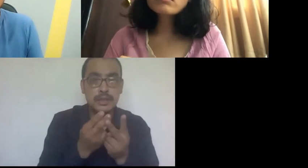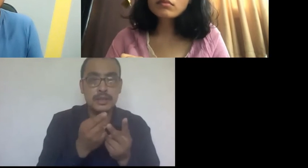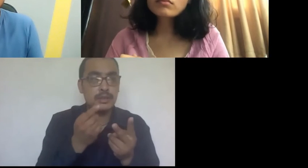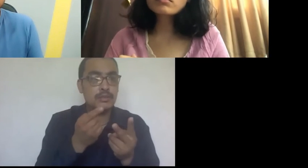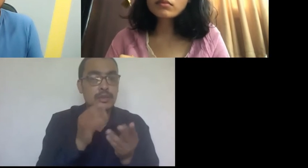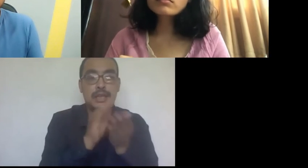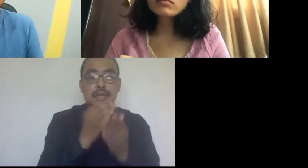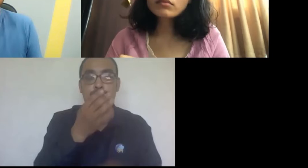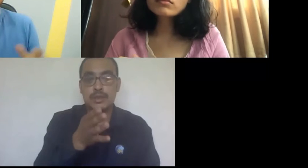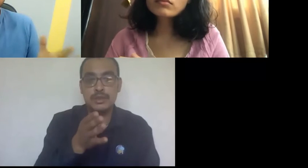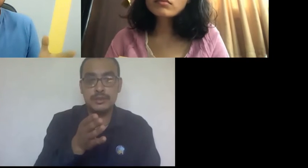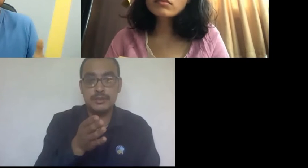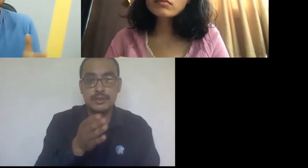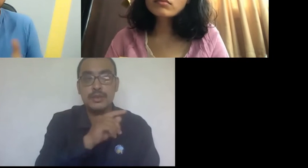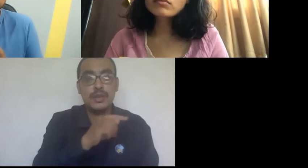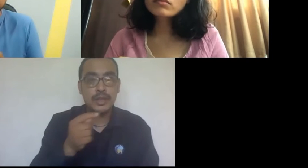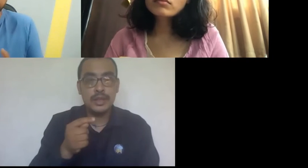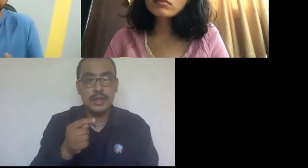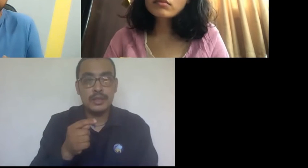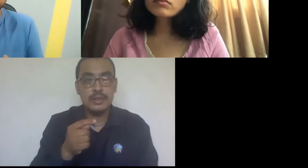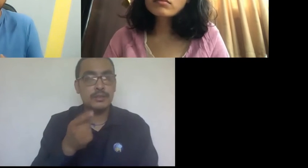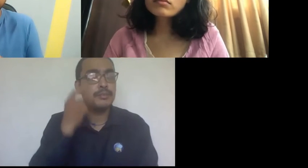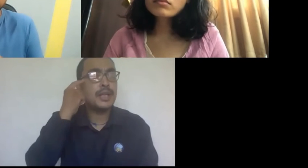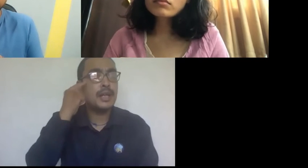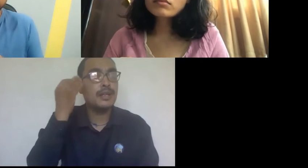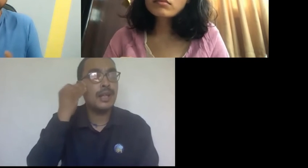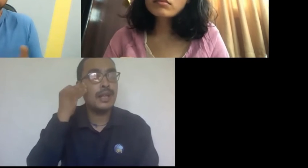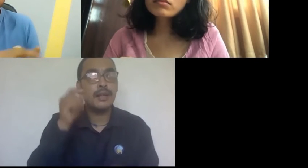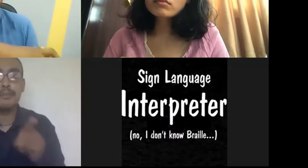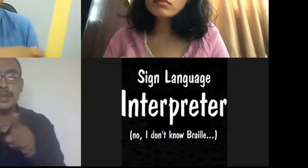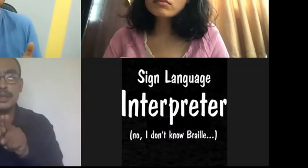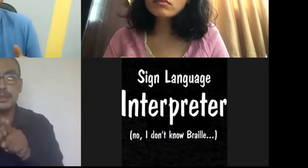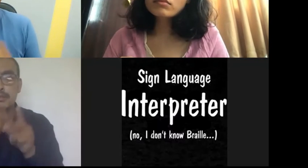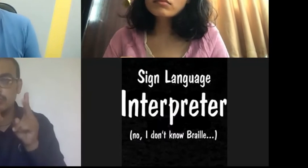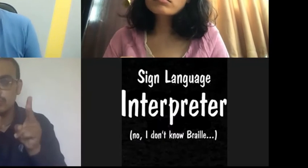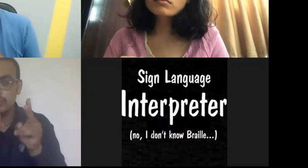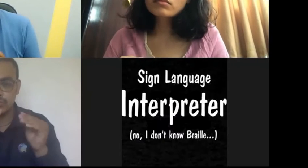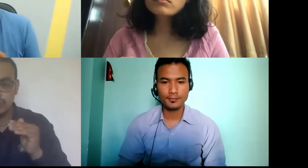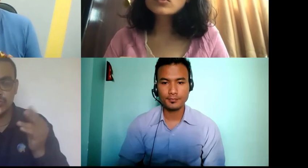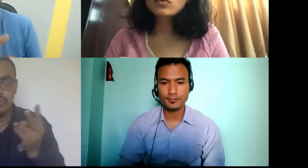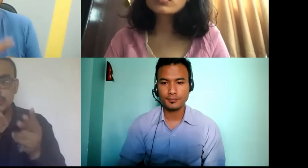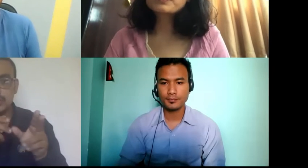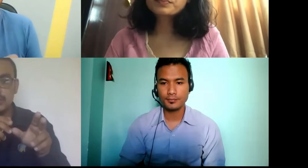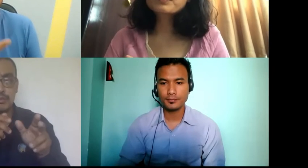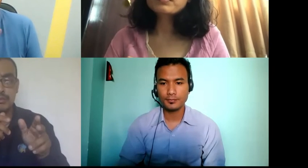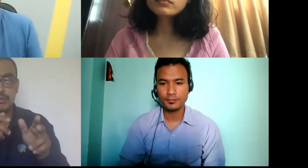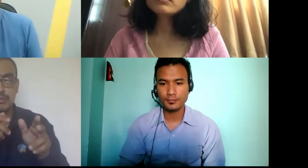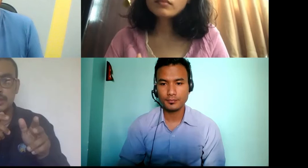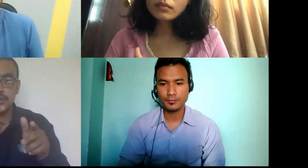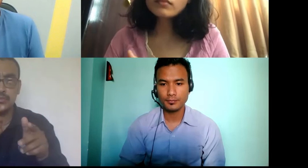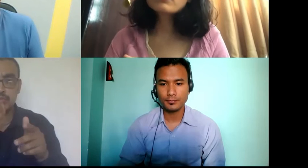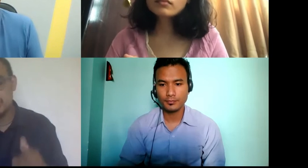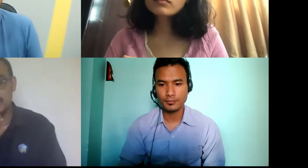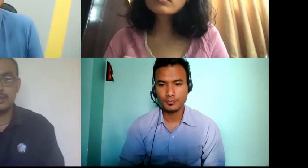नि, कहिले न्युट्रल धारणा राख्ने मान्छेहरूलाई पनि त्यो बुलिङमा जबरजस्ती तानिरहेको हुन्छ. किन त भन्दाखेरि धर्म